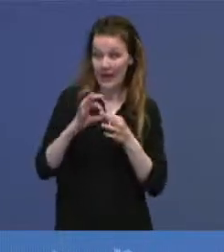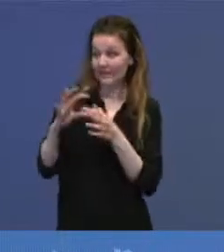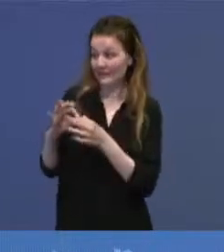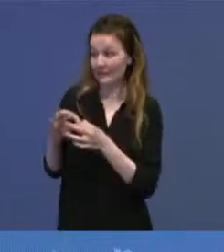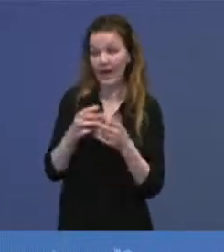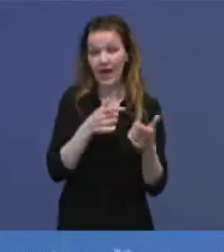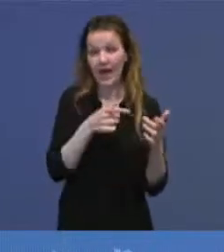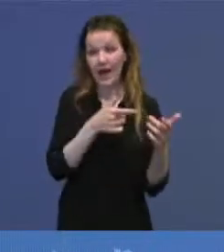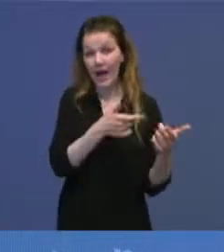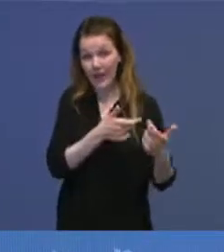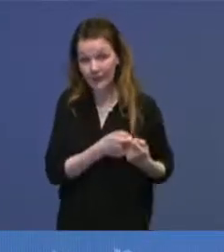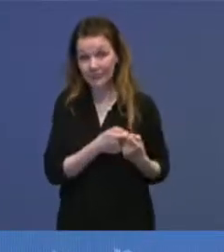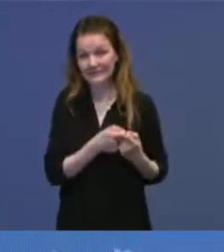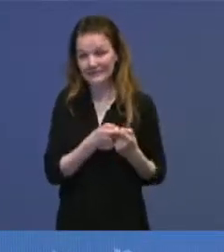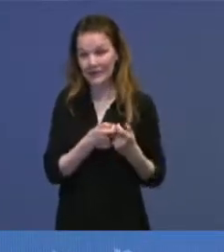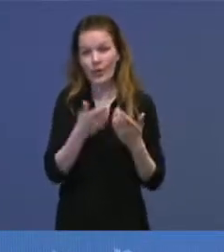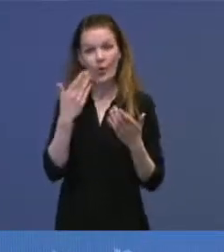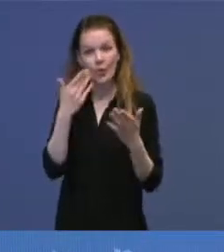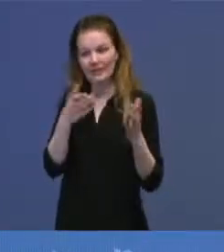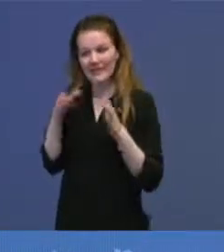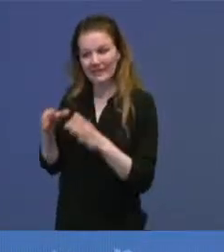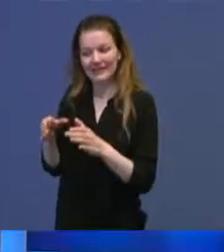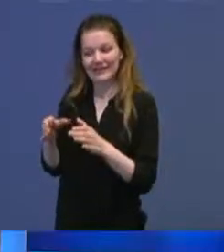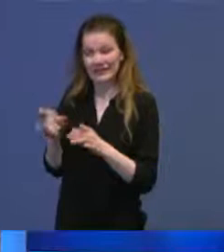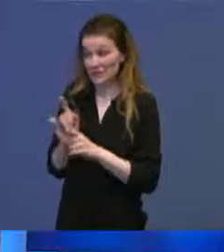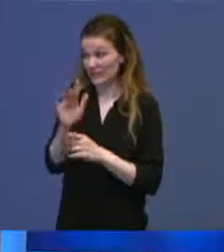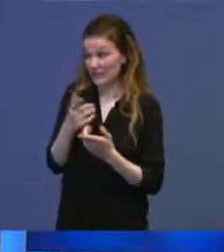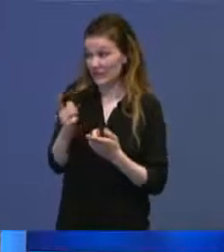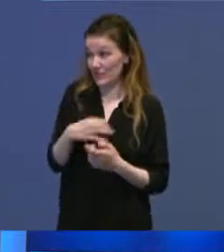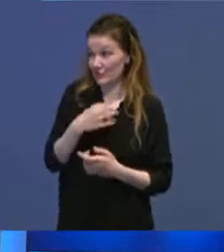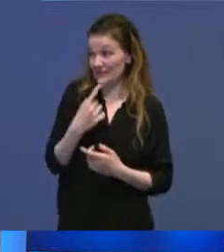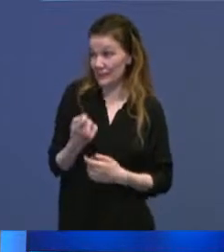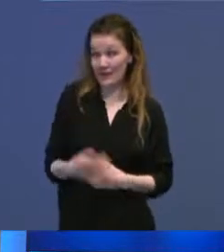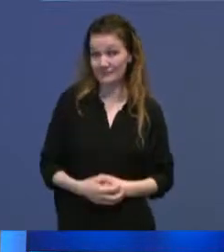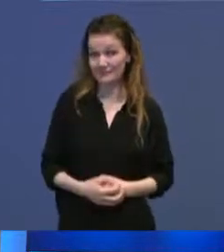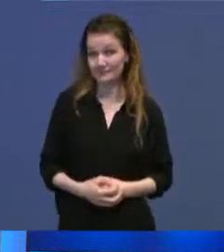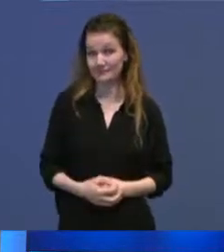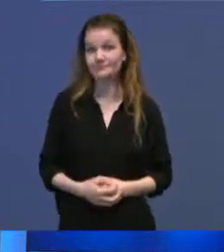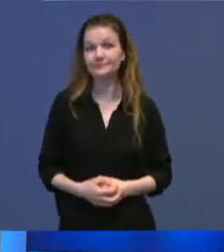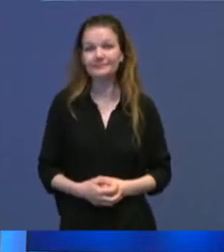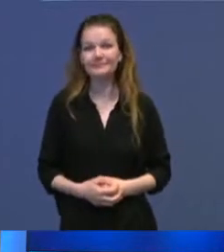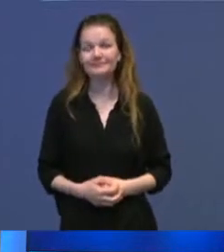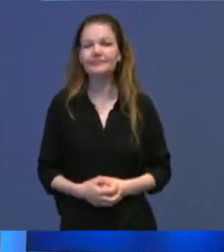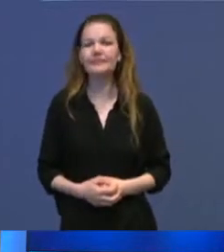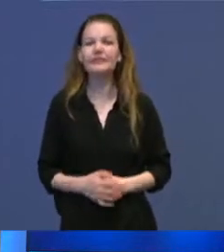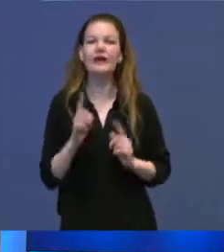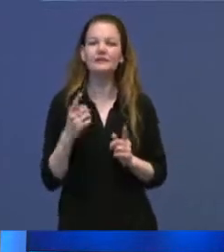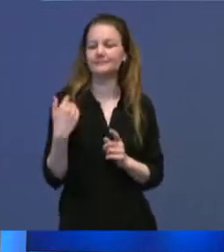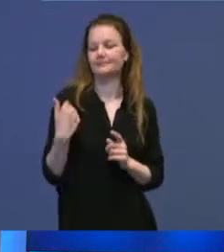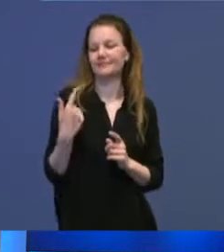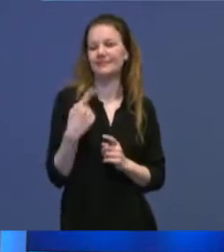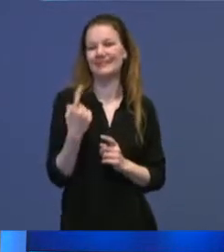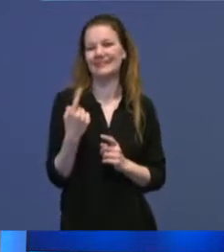bosetting, så vet ikke Emilie og Marte om dere vil utdype det. Ja, nå som vi fikk en